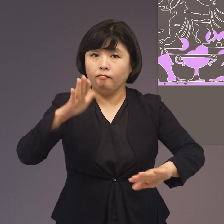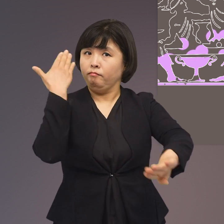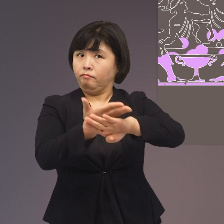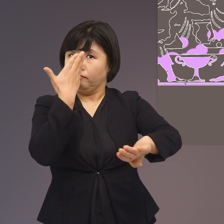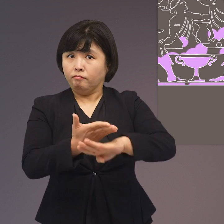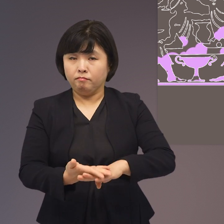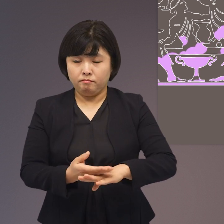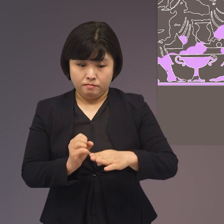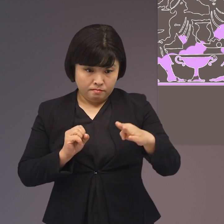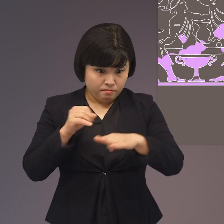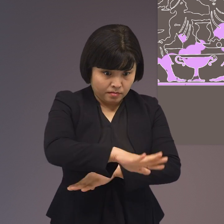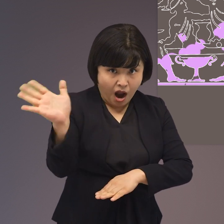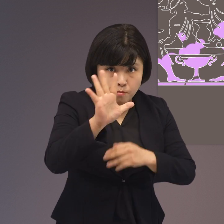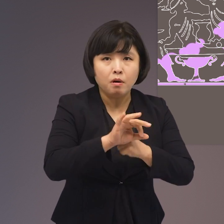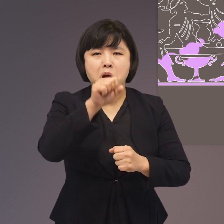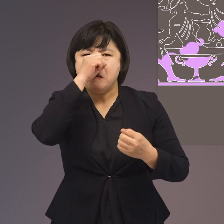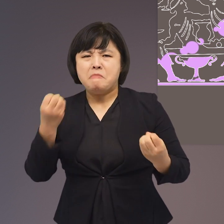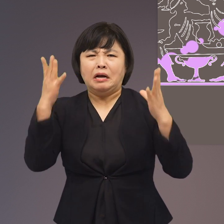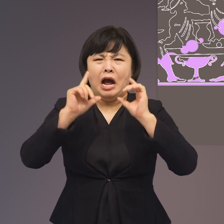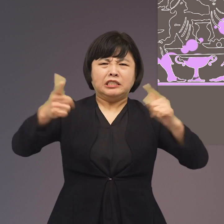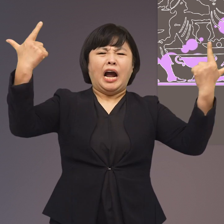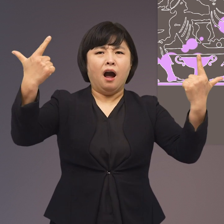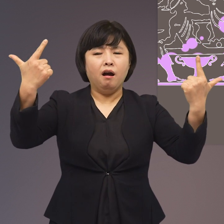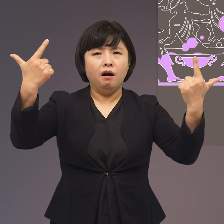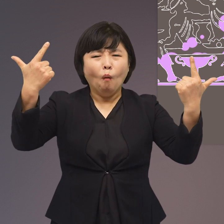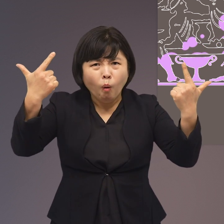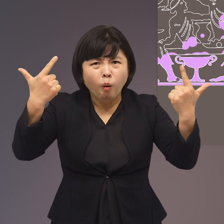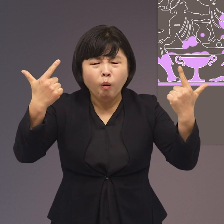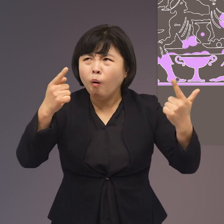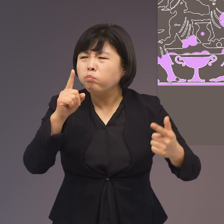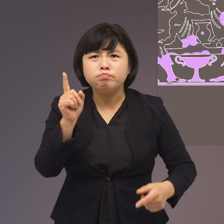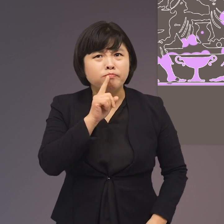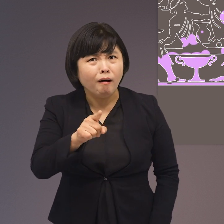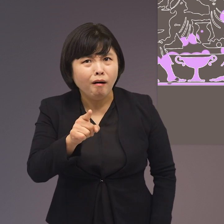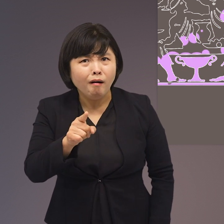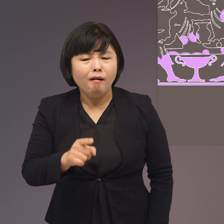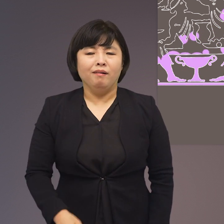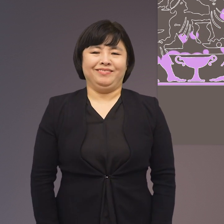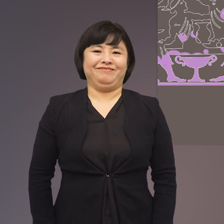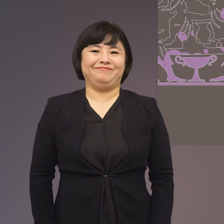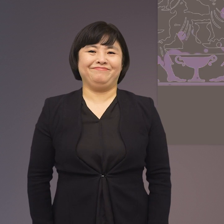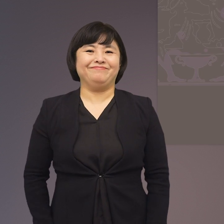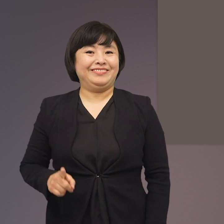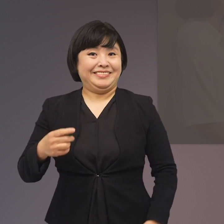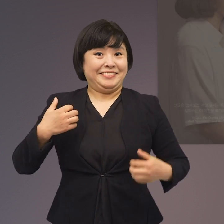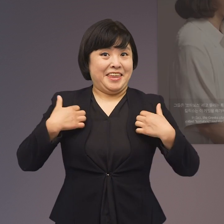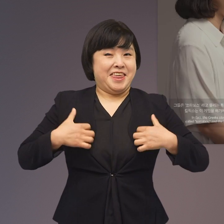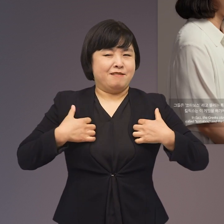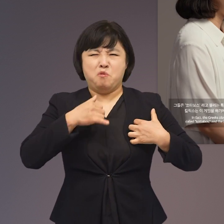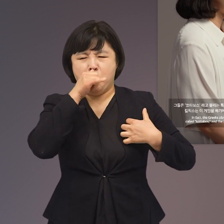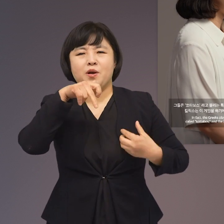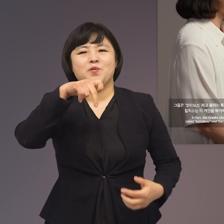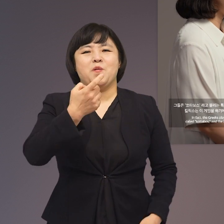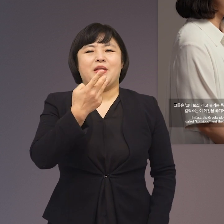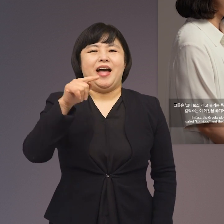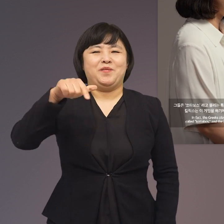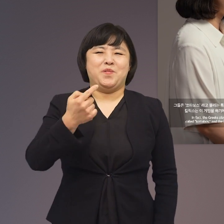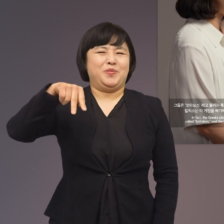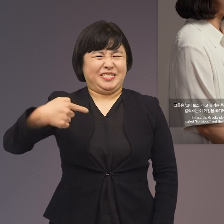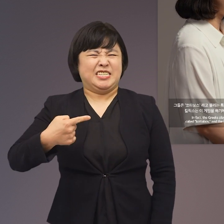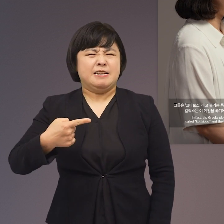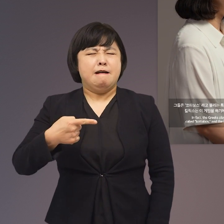하지만 고대 그리스 사람들은 바닥에 와인이 흐르지 않으면 좋은 파티라고 생각하지 않았다고 합니다.